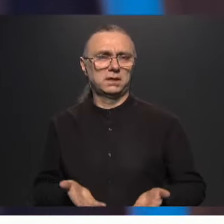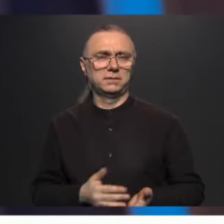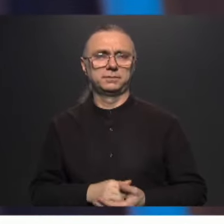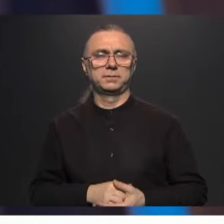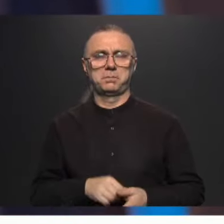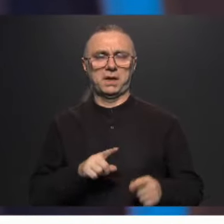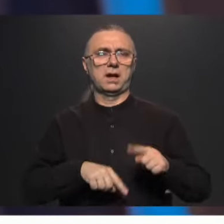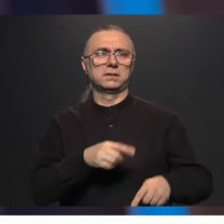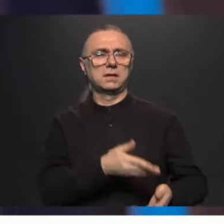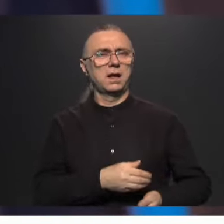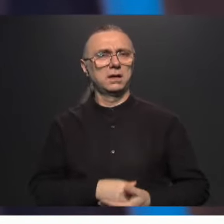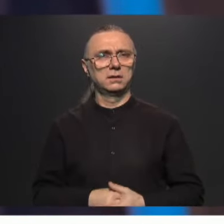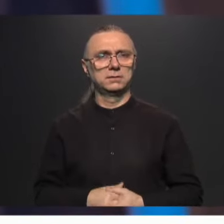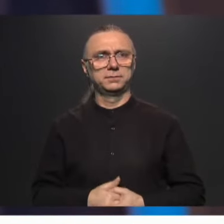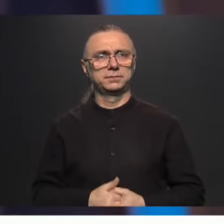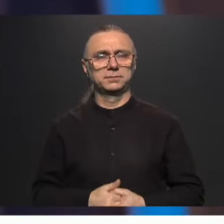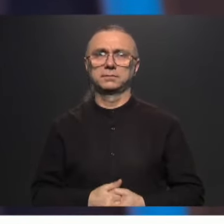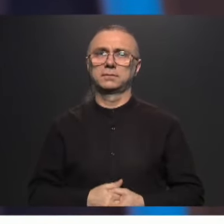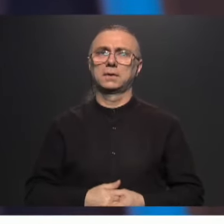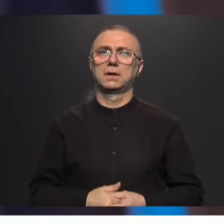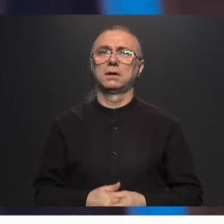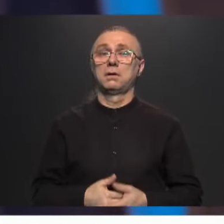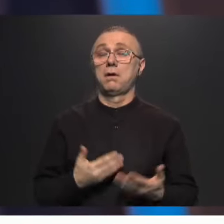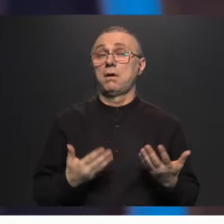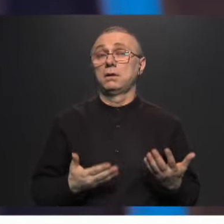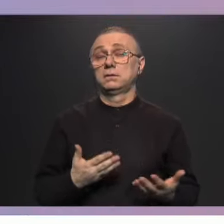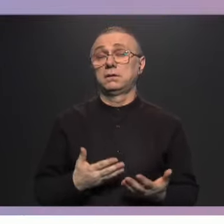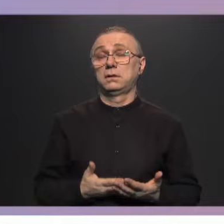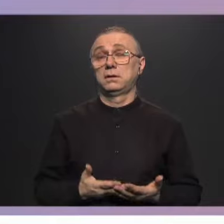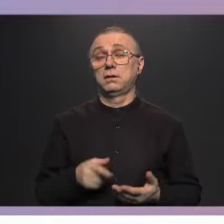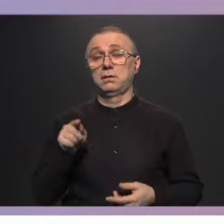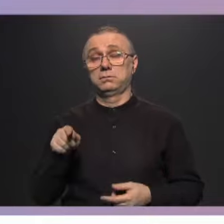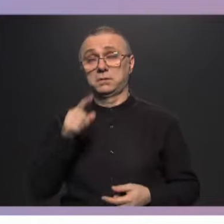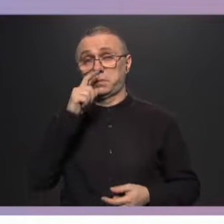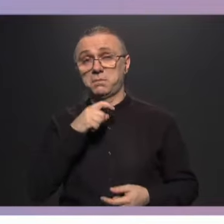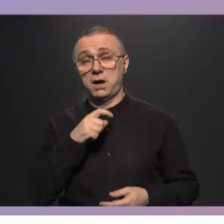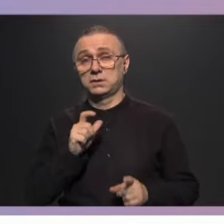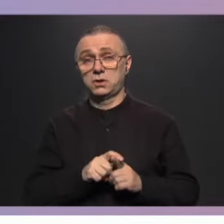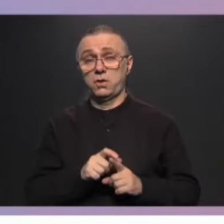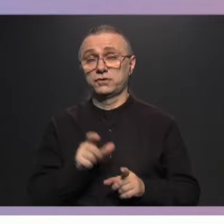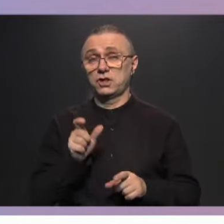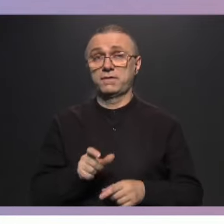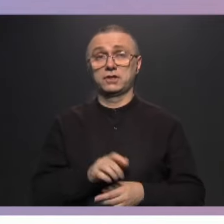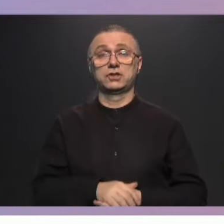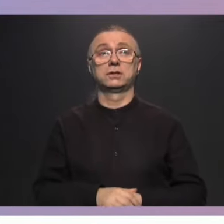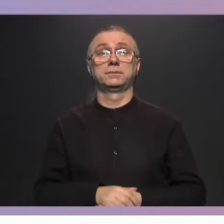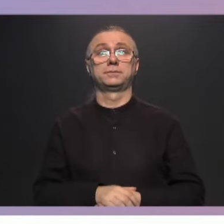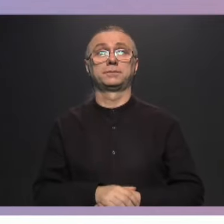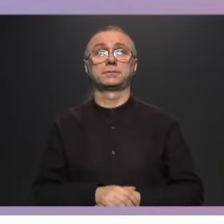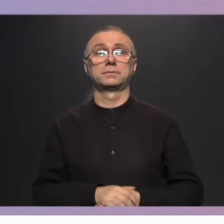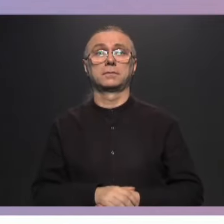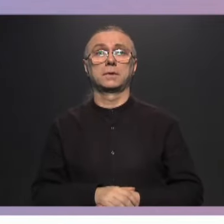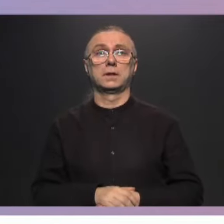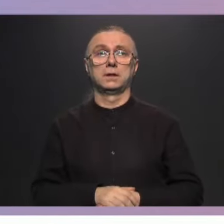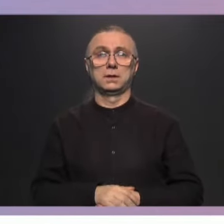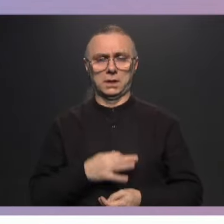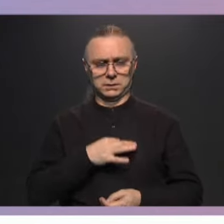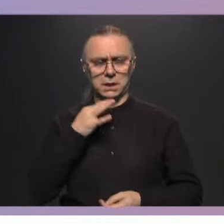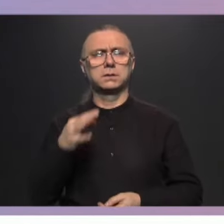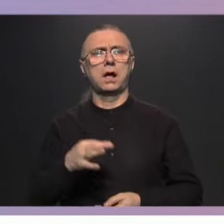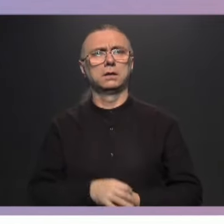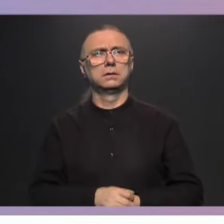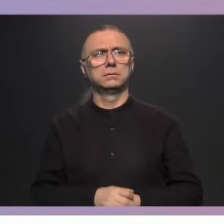при родителях. Ну и если не понимает слов человеческих, я сказал, я не просто сказал,